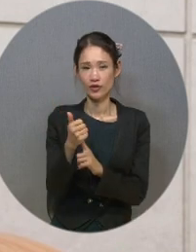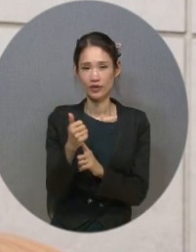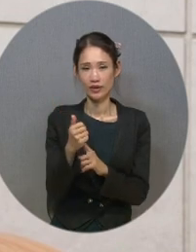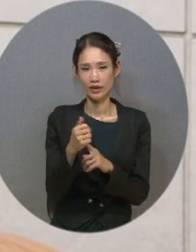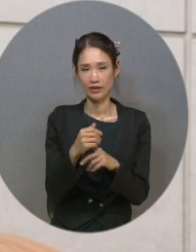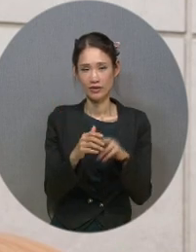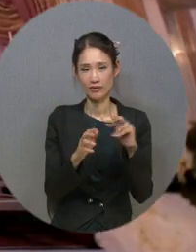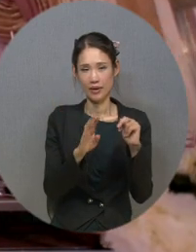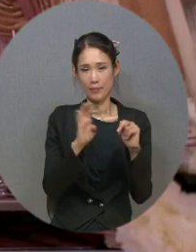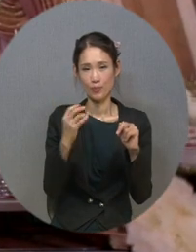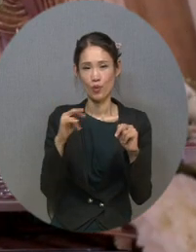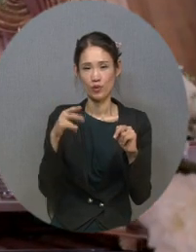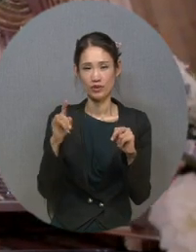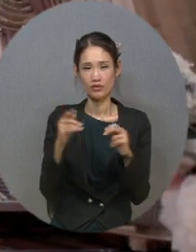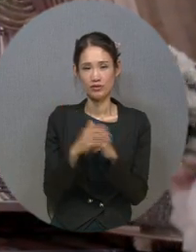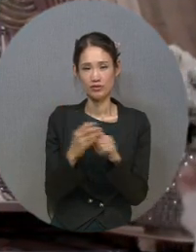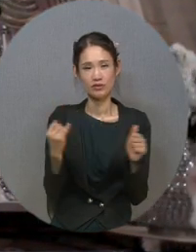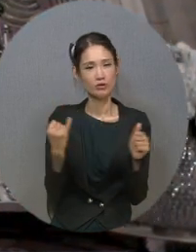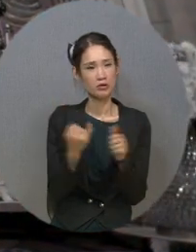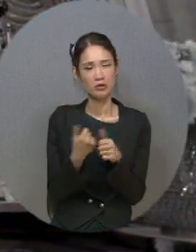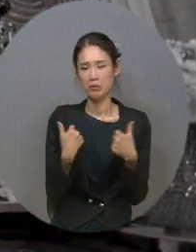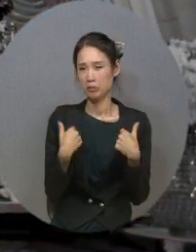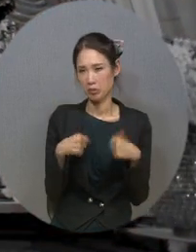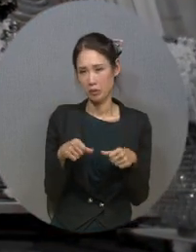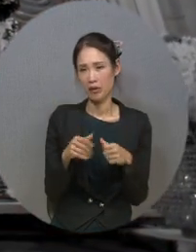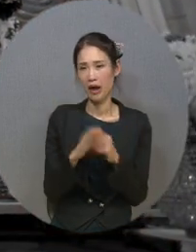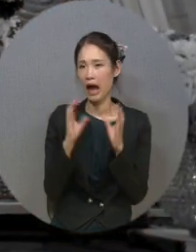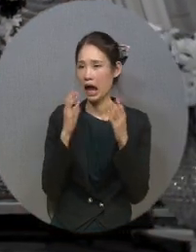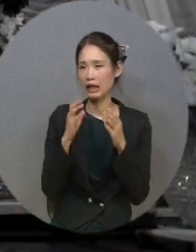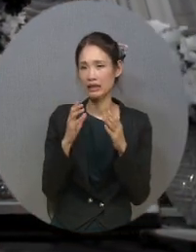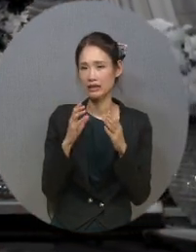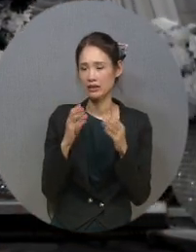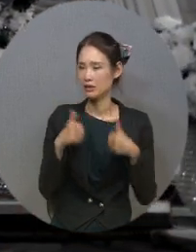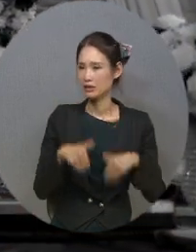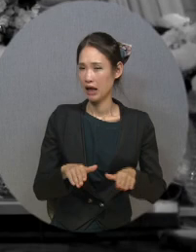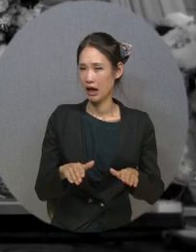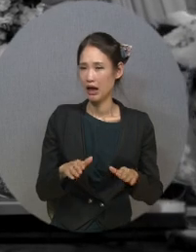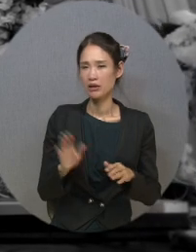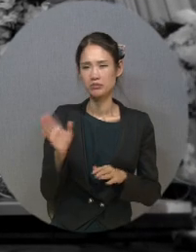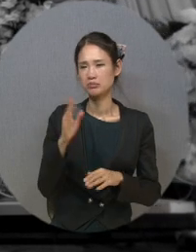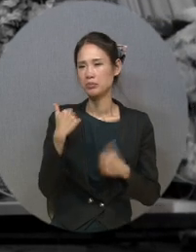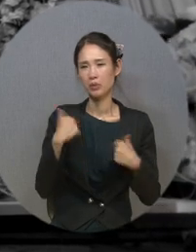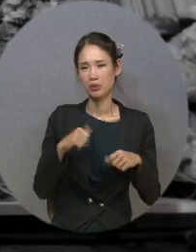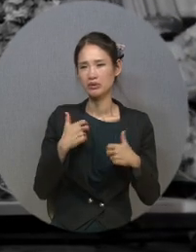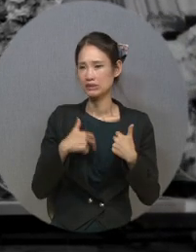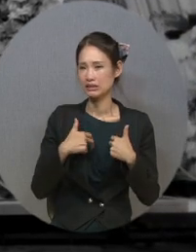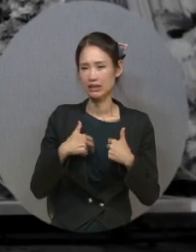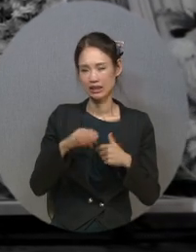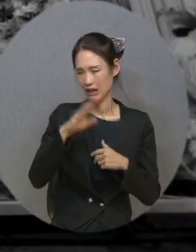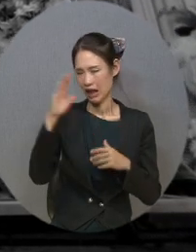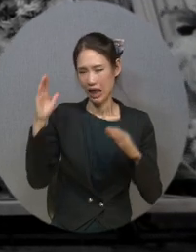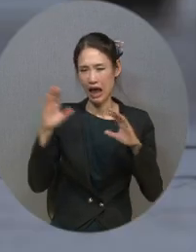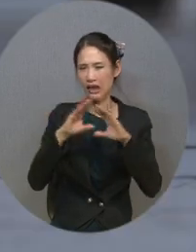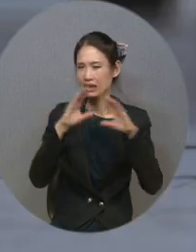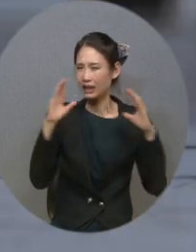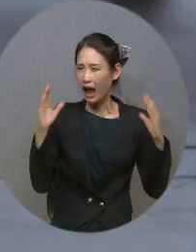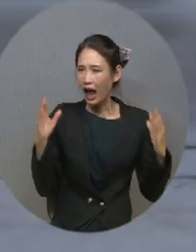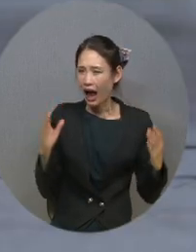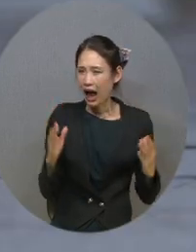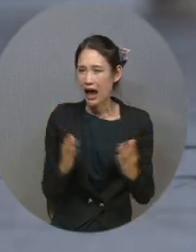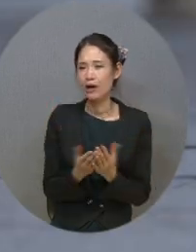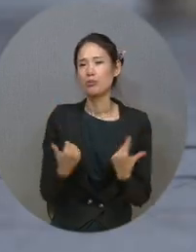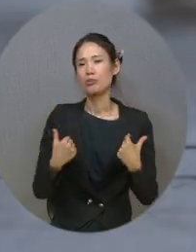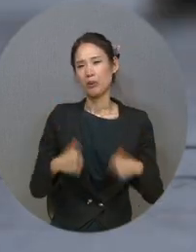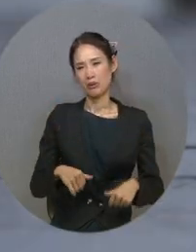그러지 않습니까? 그렇습니다. 결혼도 포기하고 네. 아이 낳는 것도 포기하고 즐기고 사는 것도 포기하고 모든 것을 포기하겠다는 이제